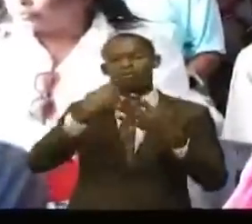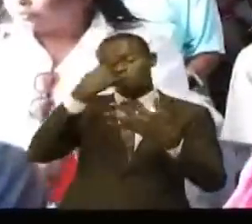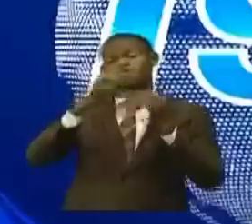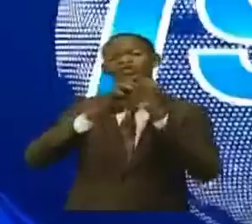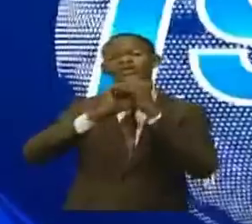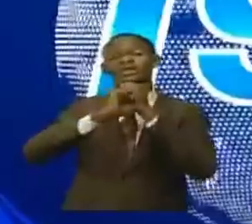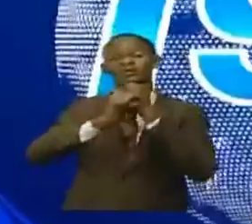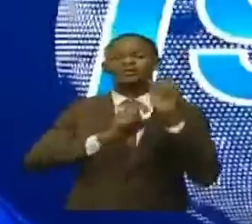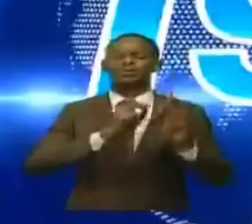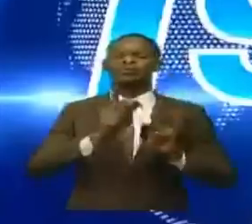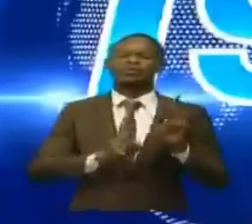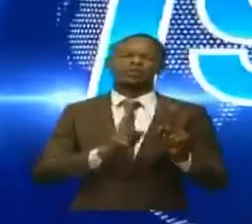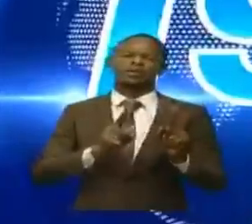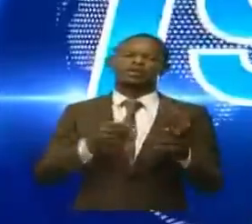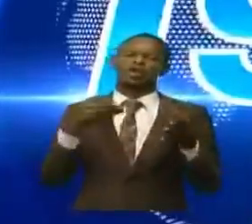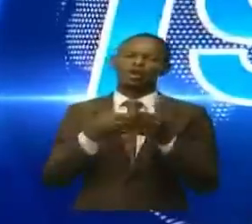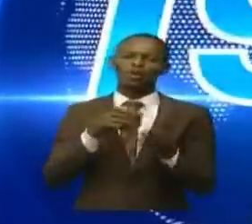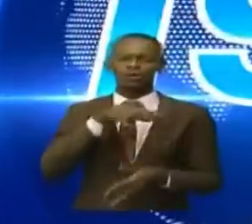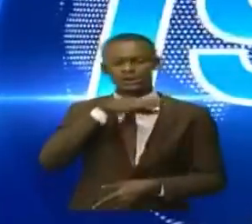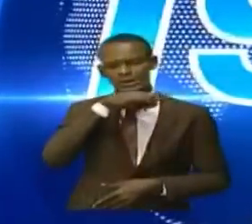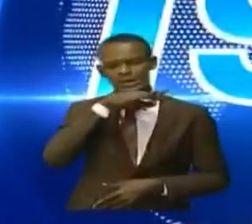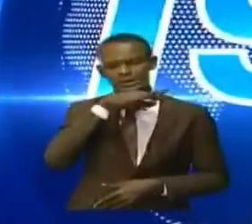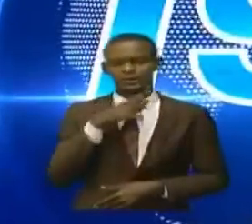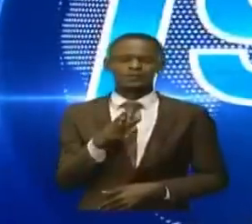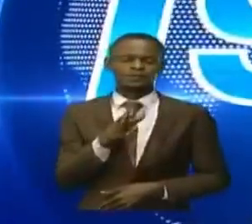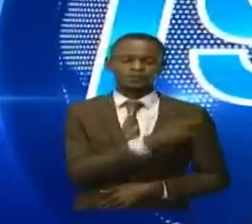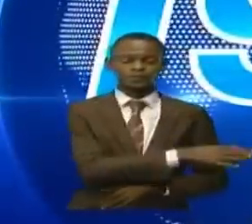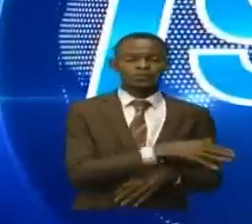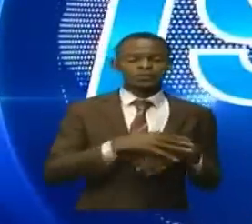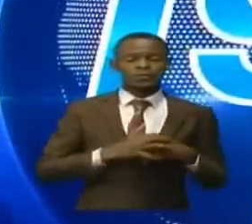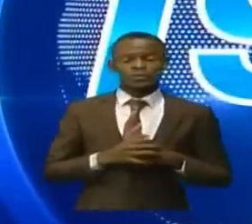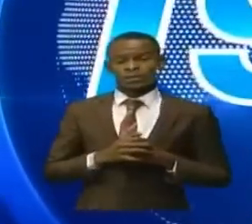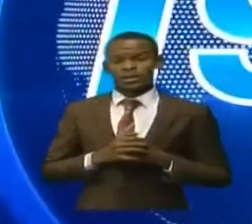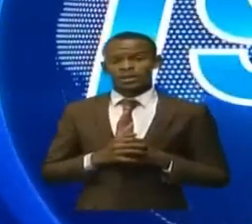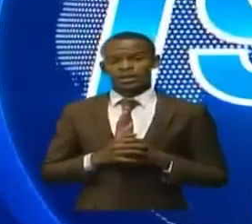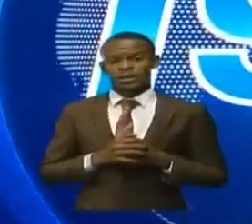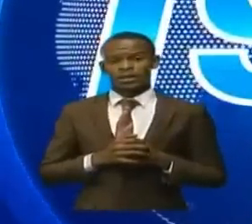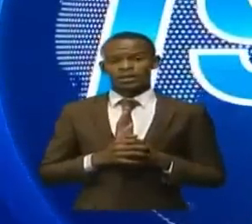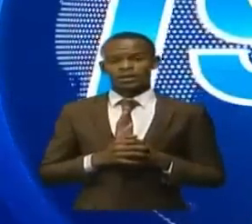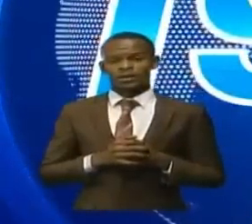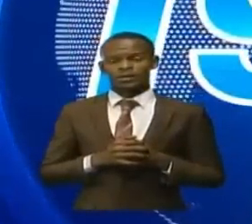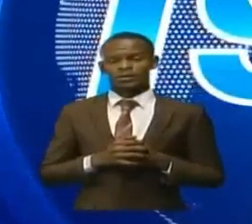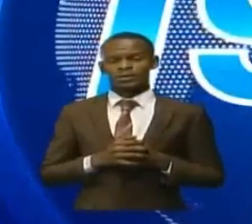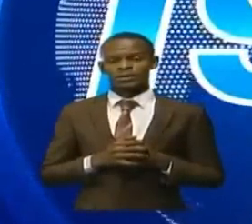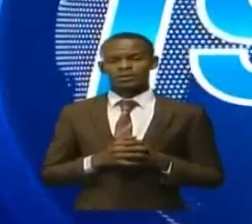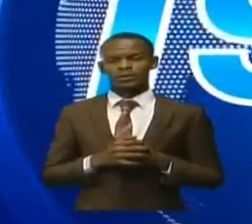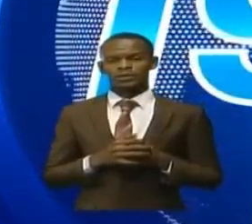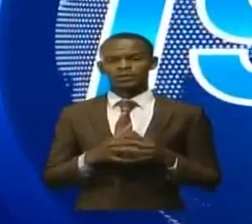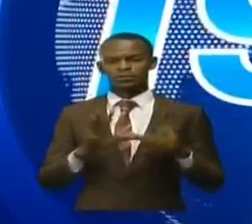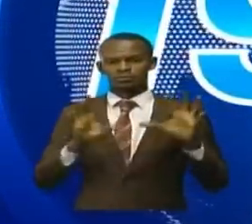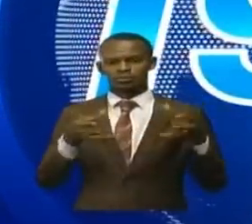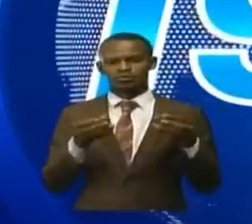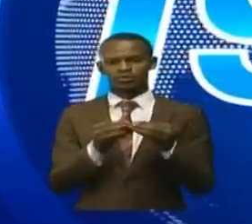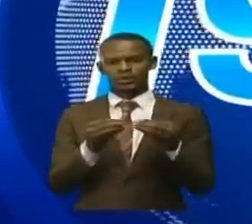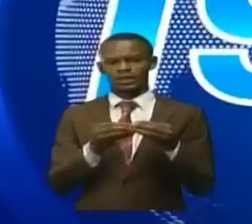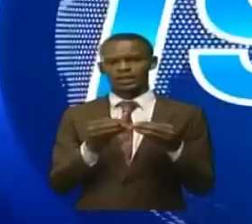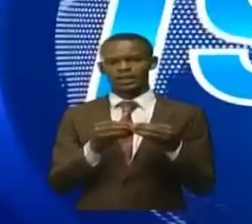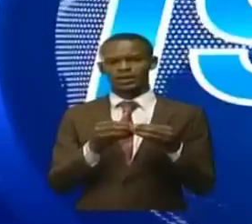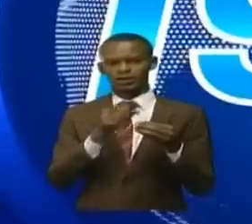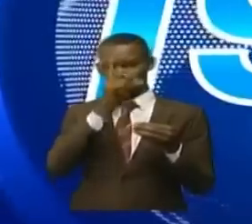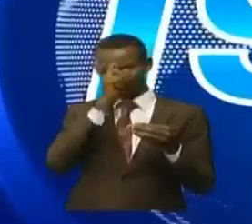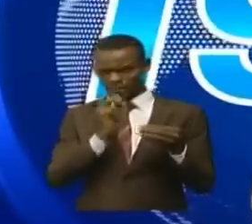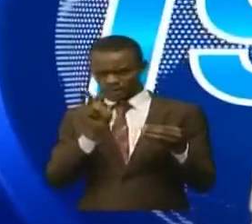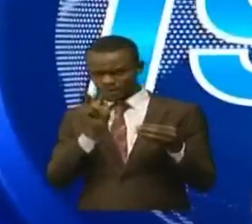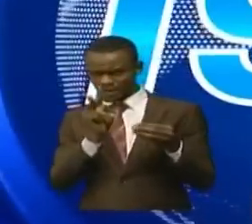population. Et puis cette matinée politique sur l'intégrité territoriale organisée par l'UDPS, les